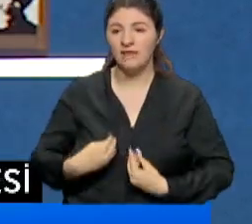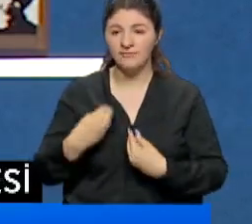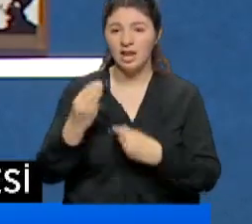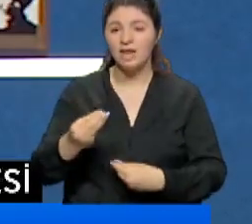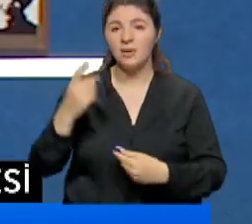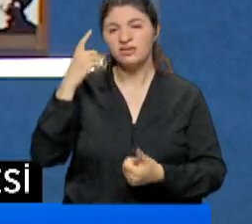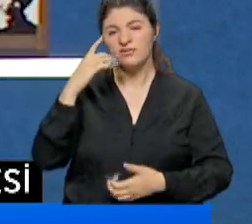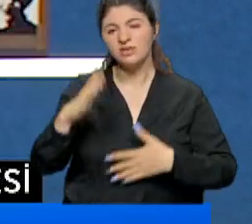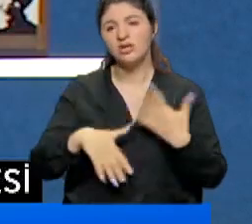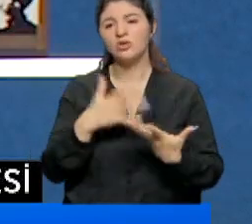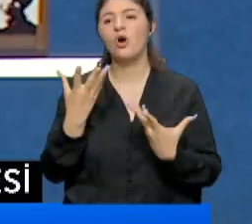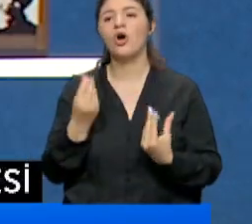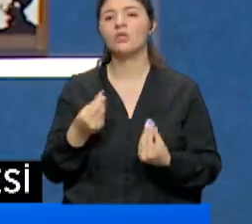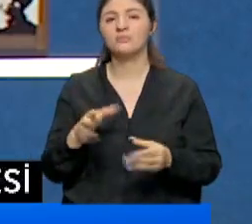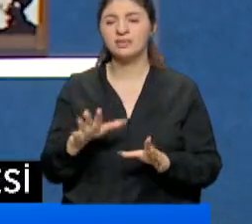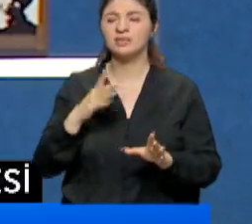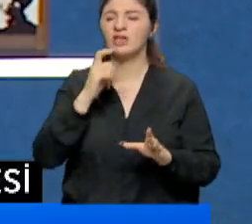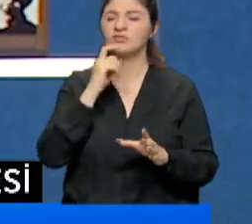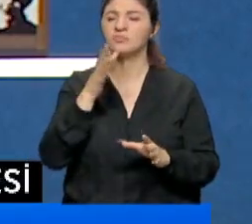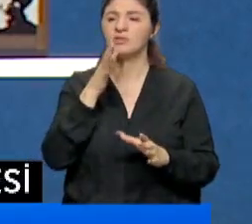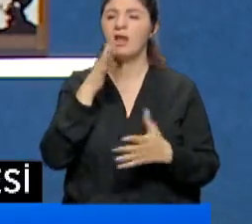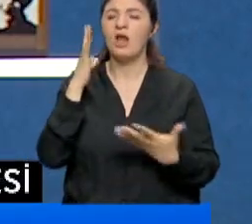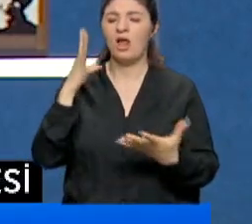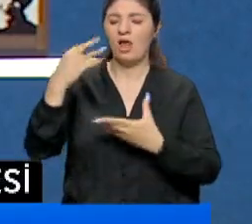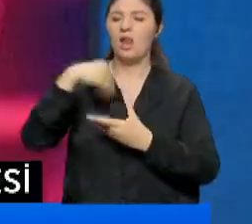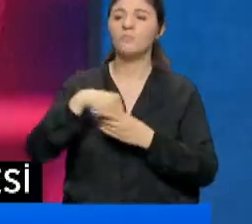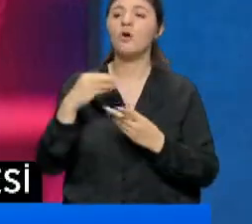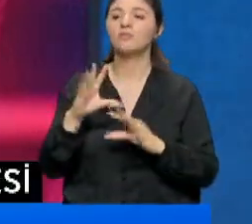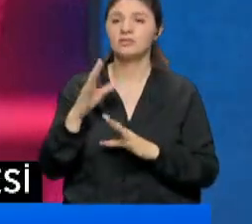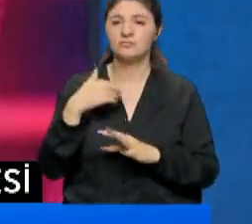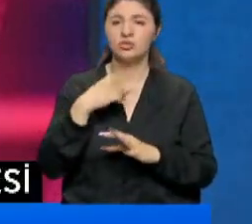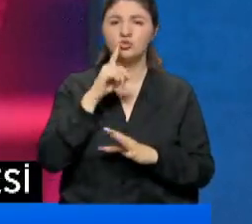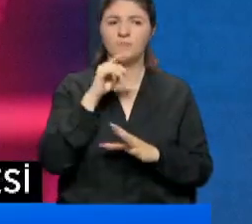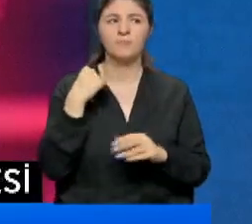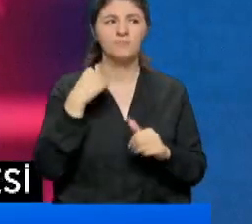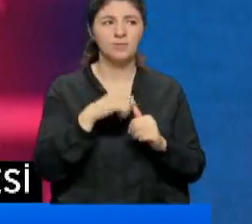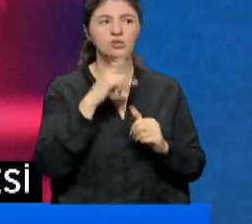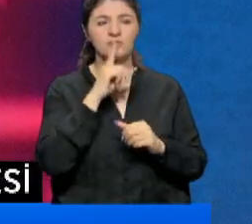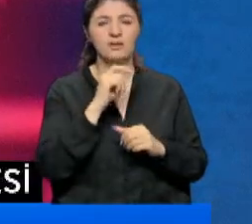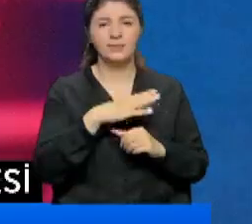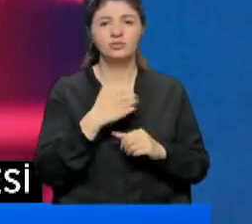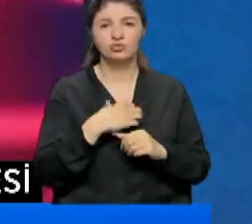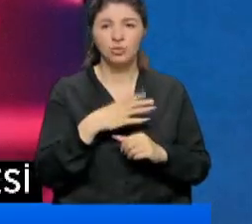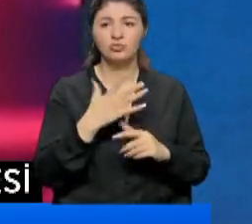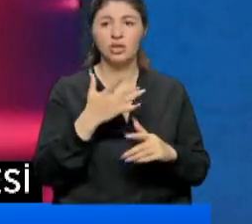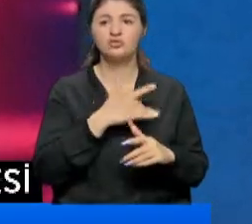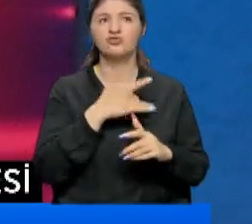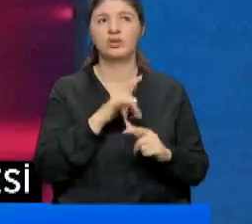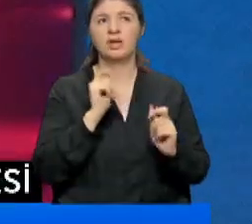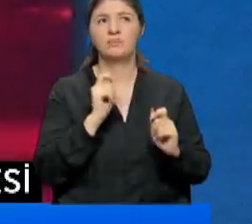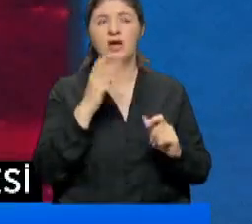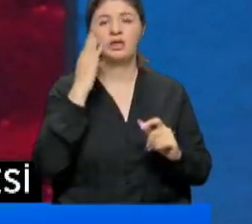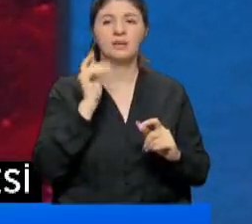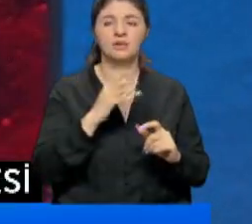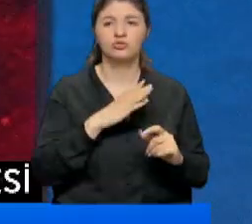verelim kafa karışıklığı olmasın yanlış bilgilerle donanmasına şimdi sorumu bir kere daha tekrar etmek istiyorum çünkü canlandırmak